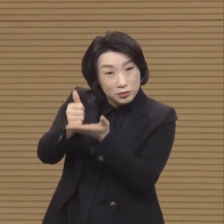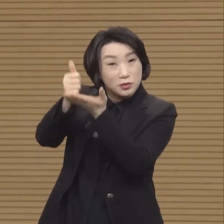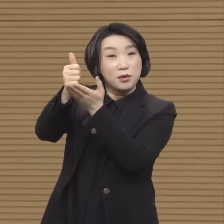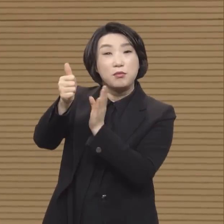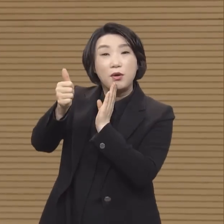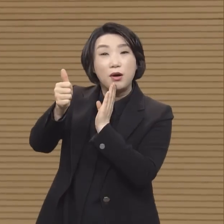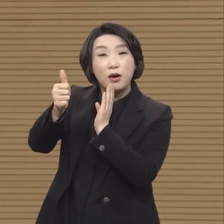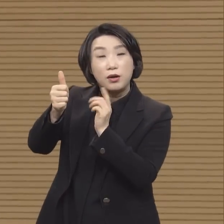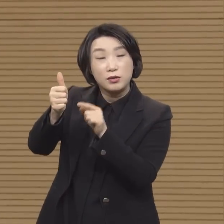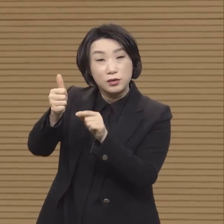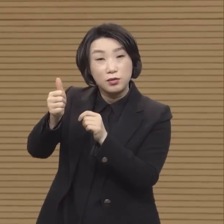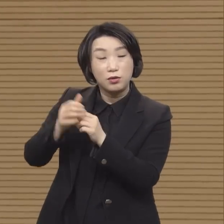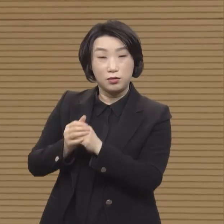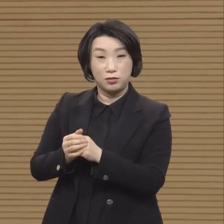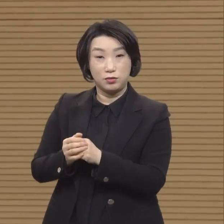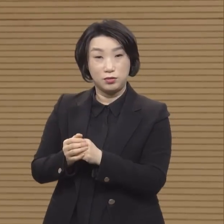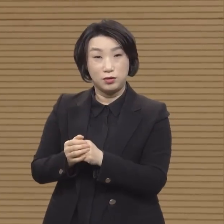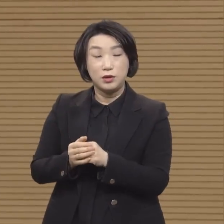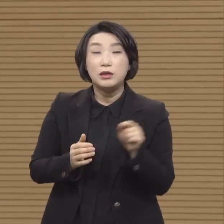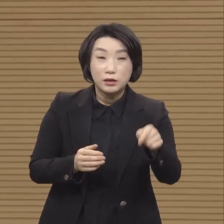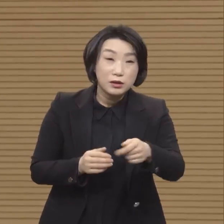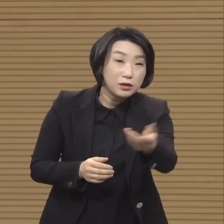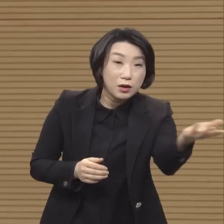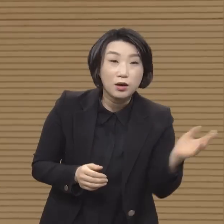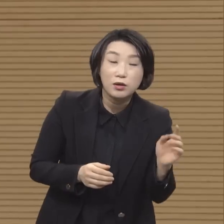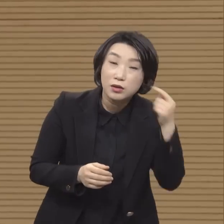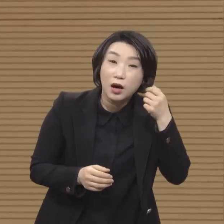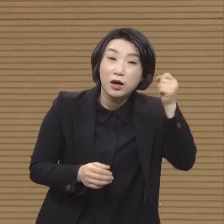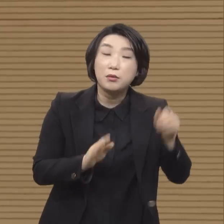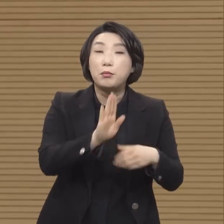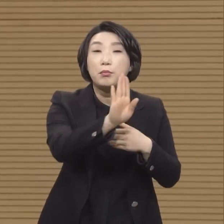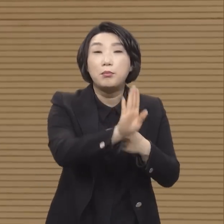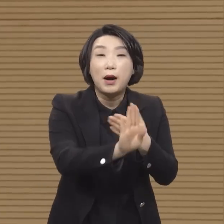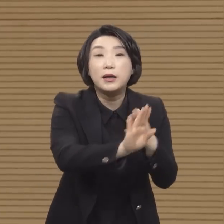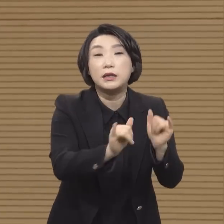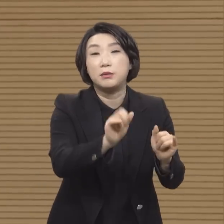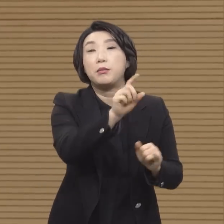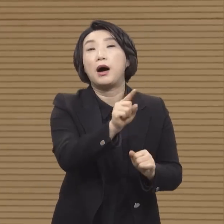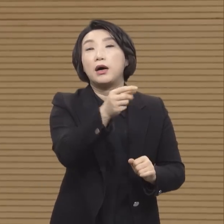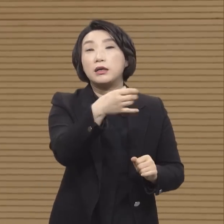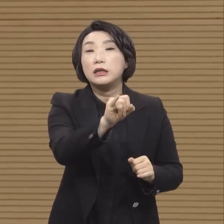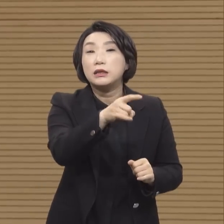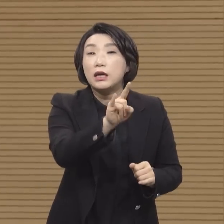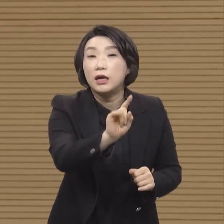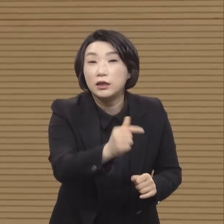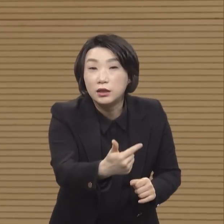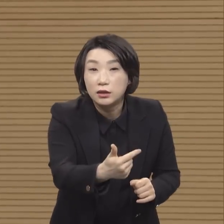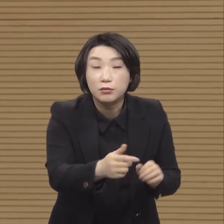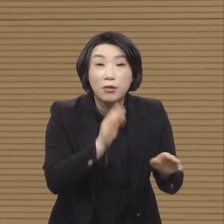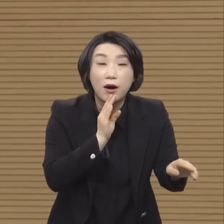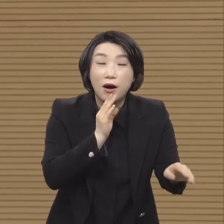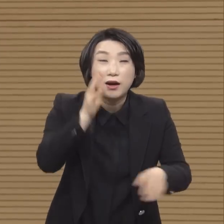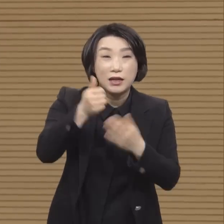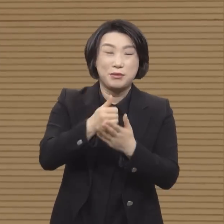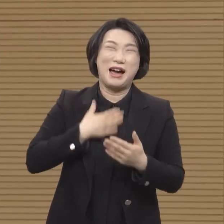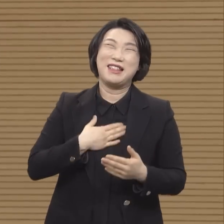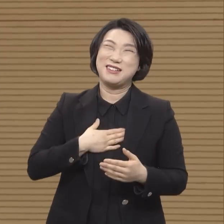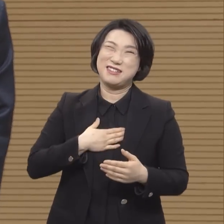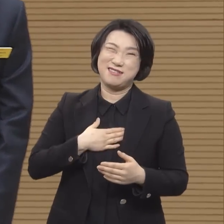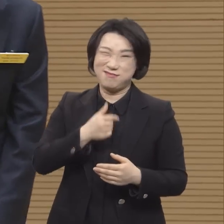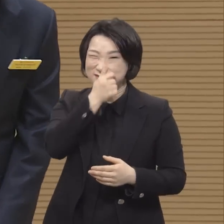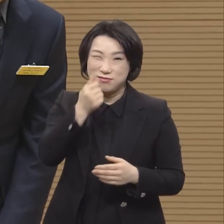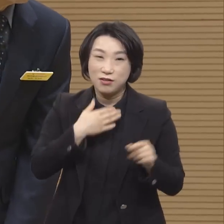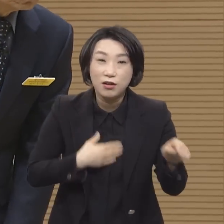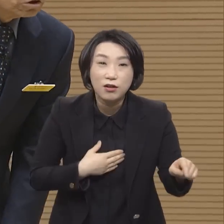섬기는 이 바리새인, 하나님을 그렇게 잘한다고 자부하는